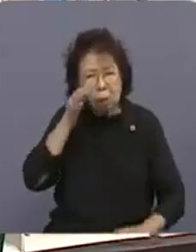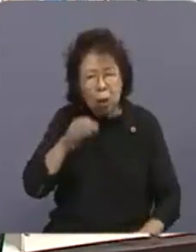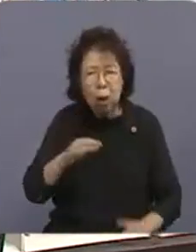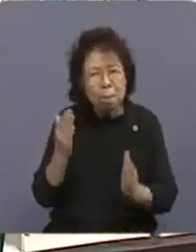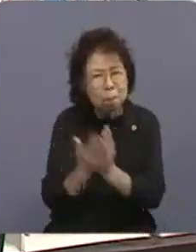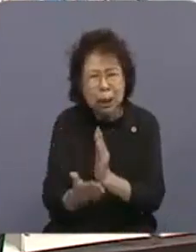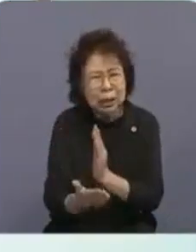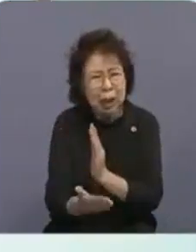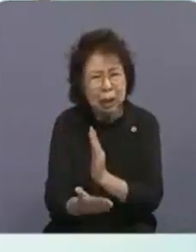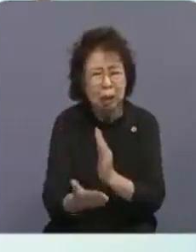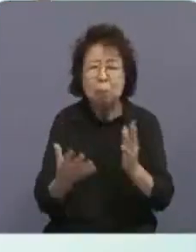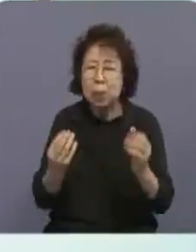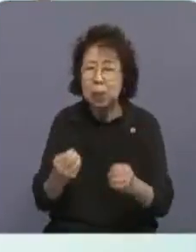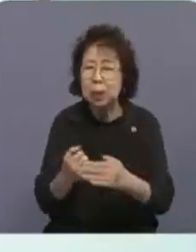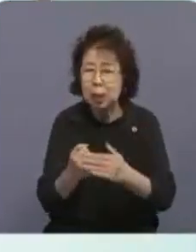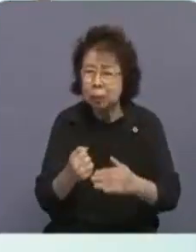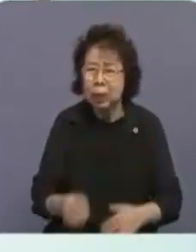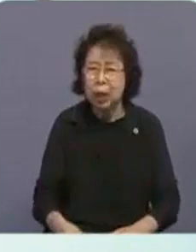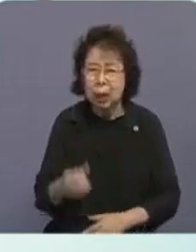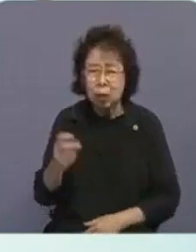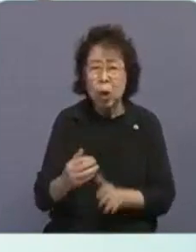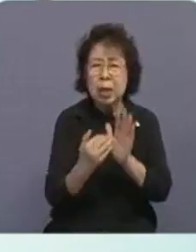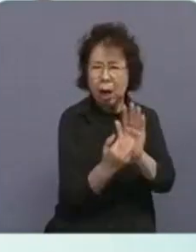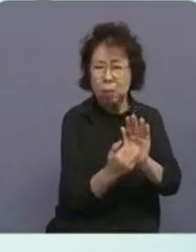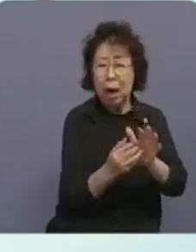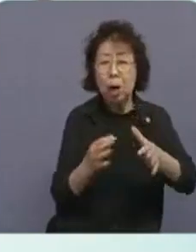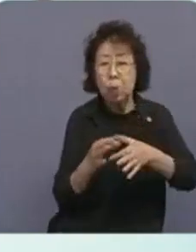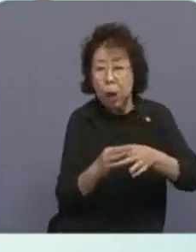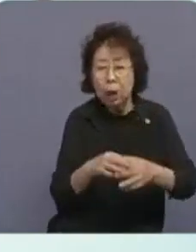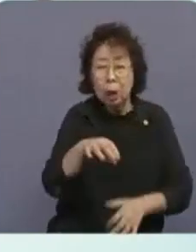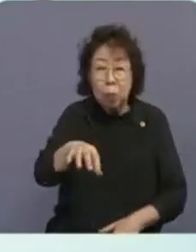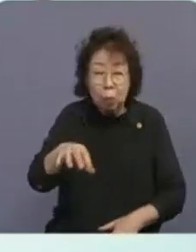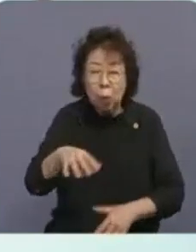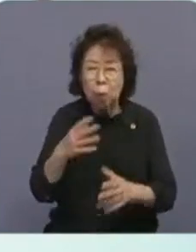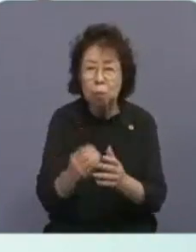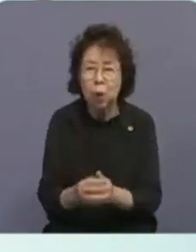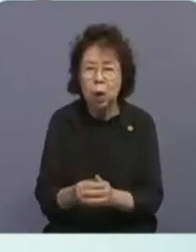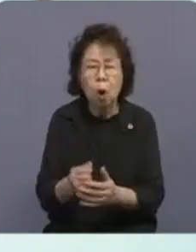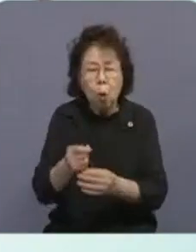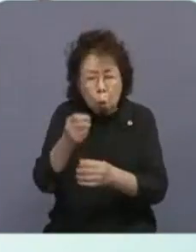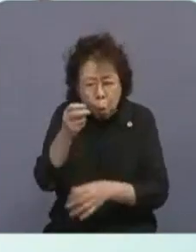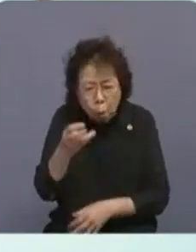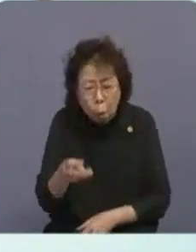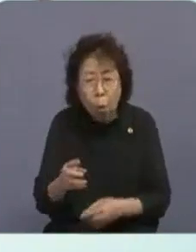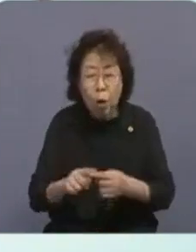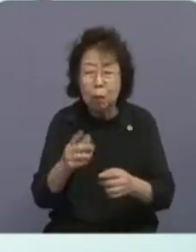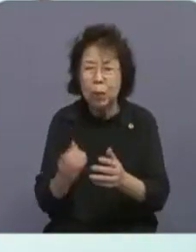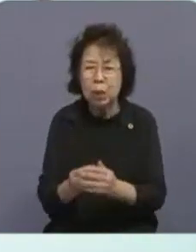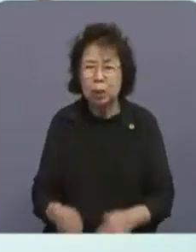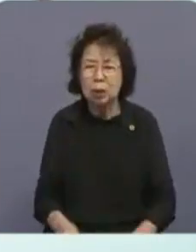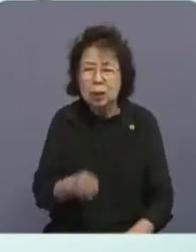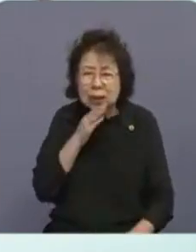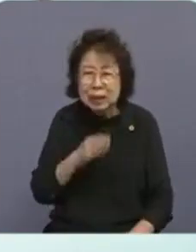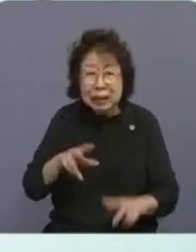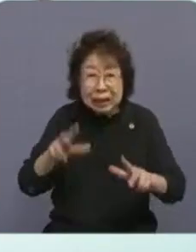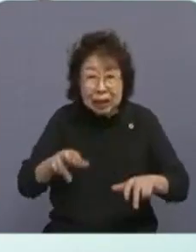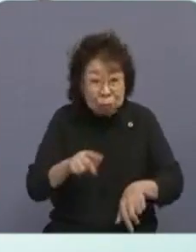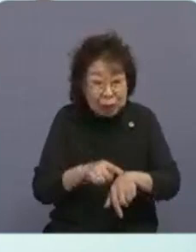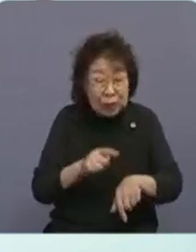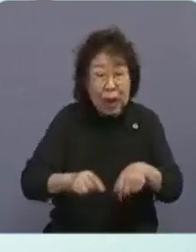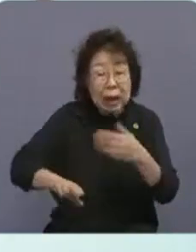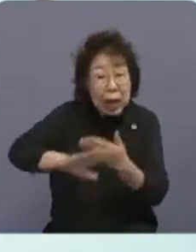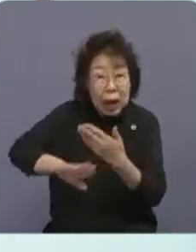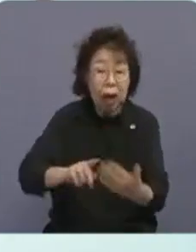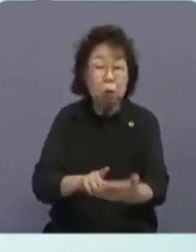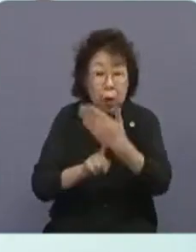맞지 않는 것들이 많다. 그리고 예방 관련돼 있는 부분에서 기존에 했던 전략들이 지금 현재 나타나는 여러